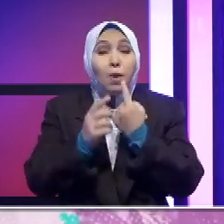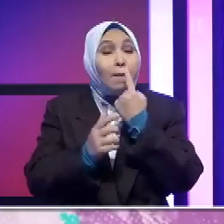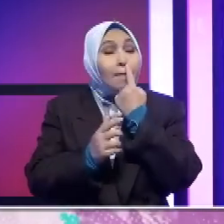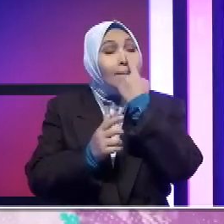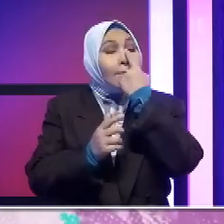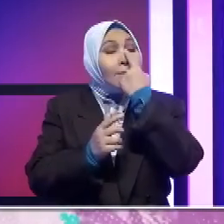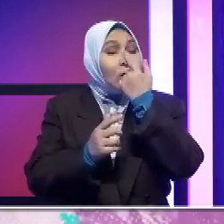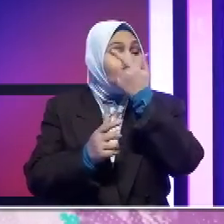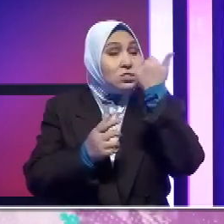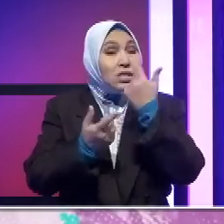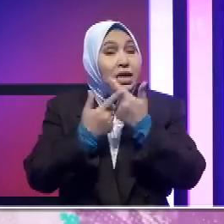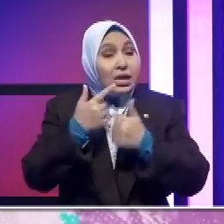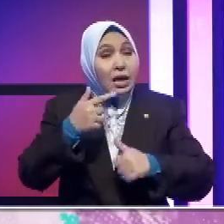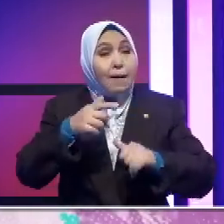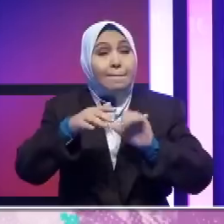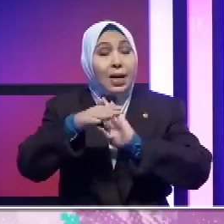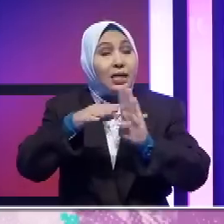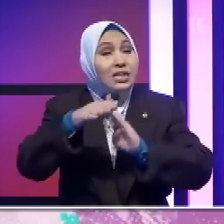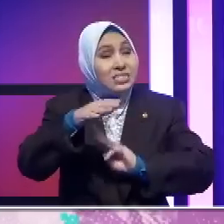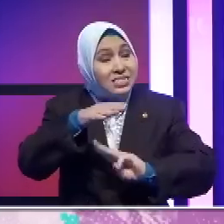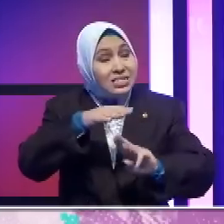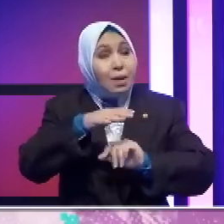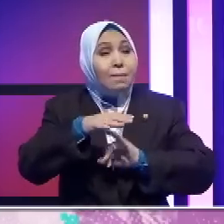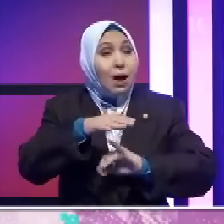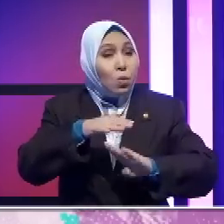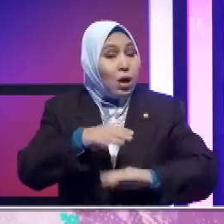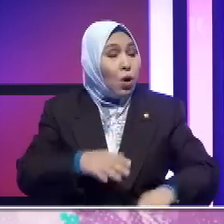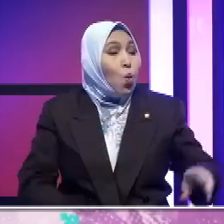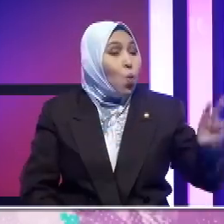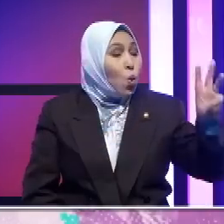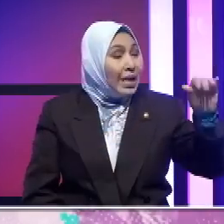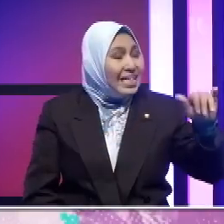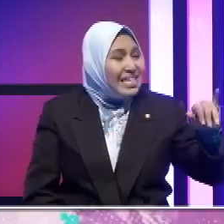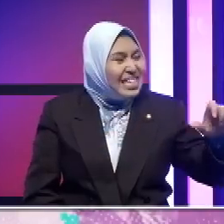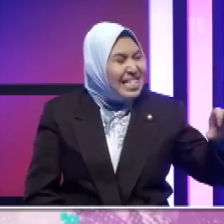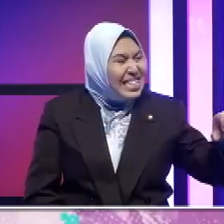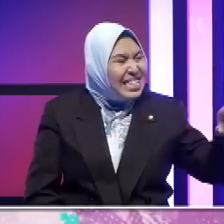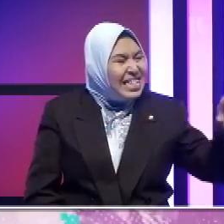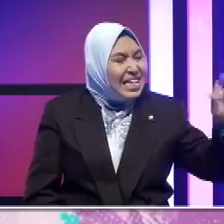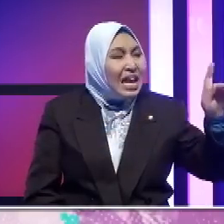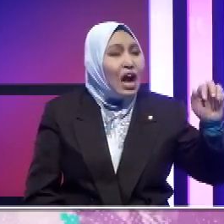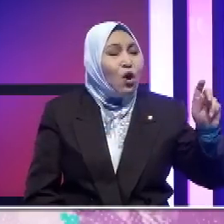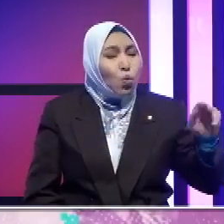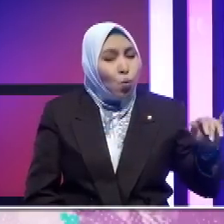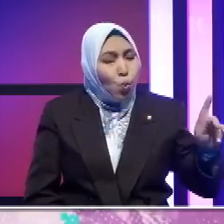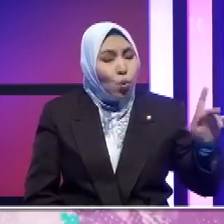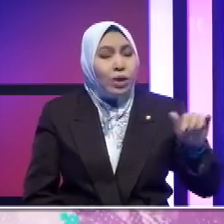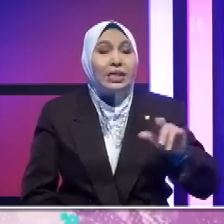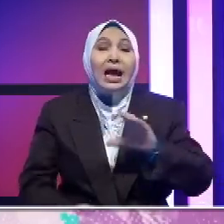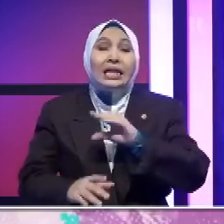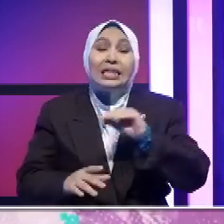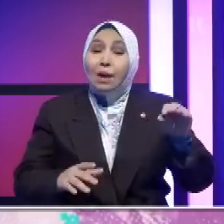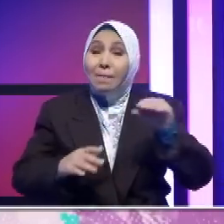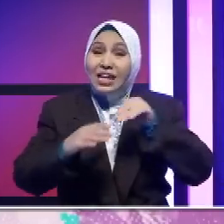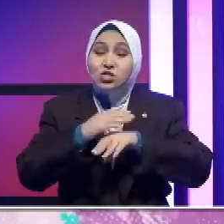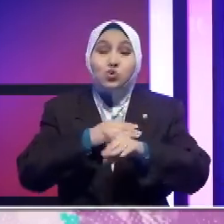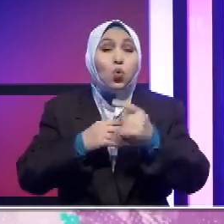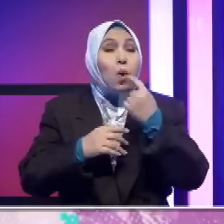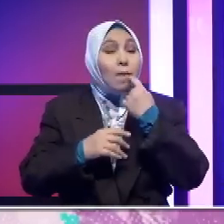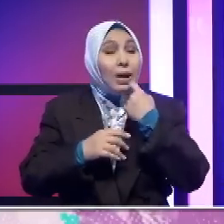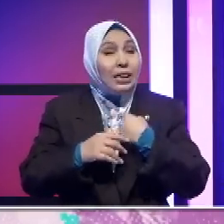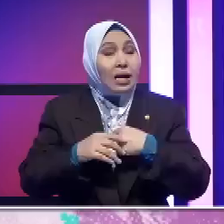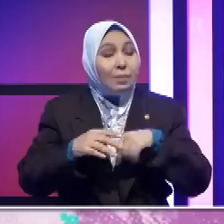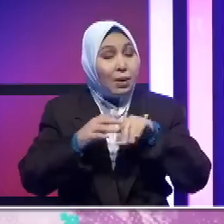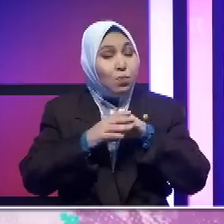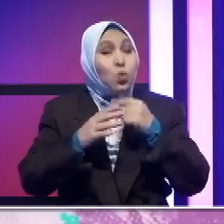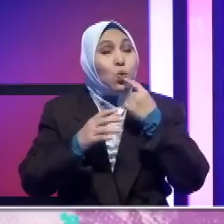kerana dia adalah daripada baris bawah. Wa iyyaku, dia tak betul-betul masuk hidung dan masuk mulut, masuk kalau